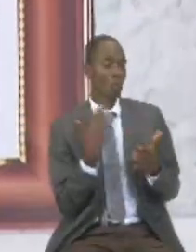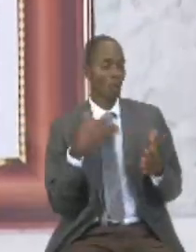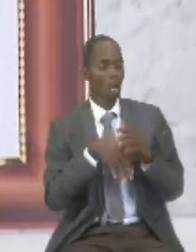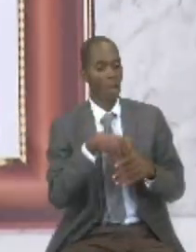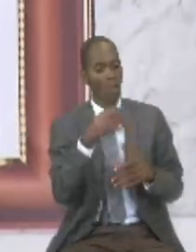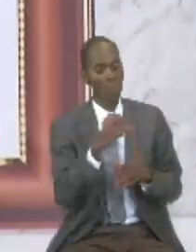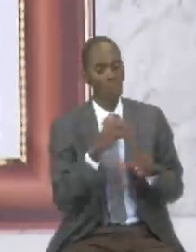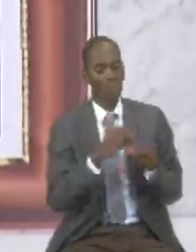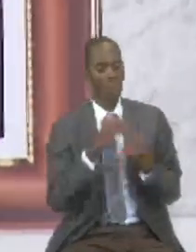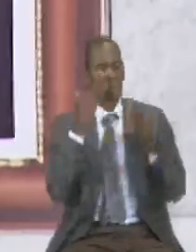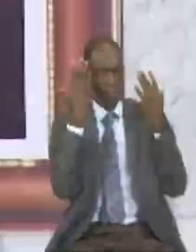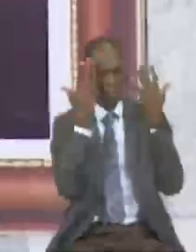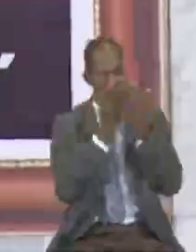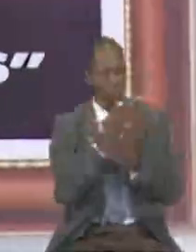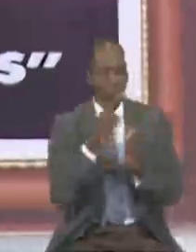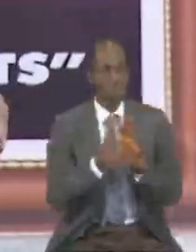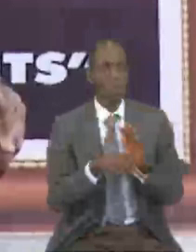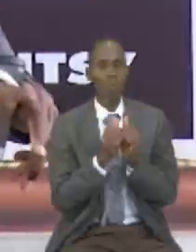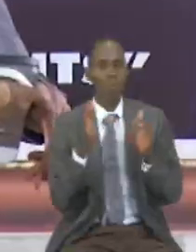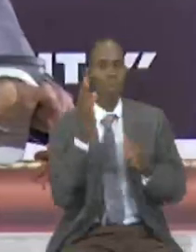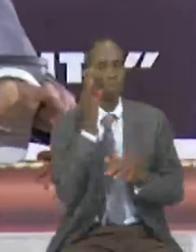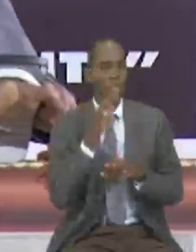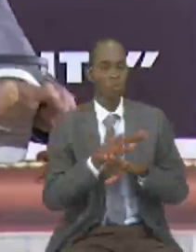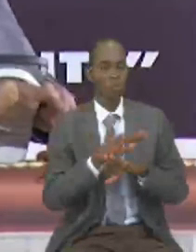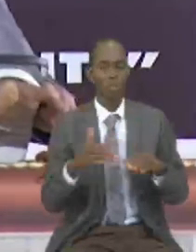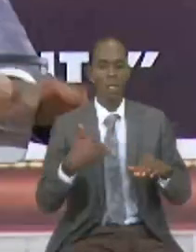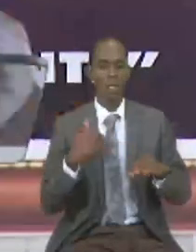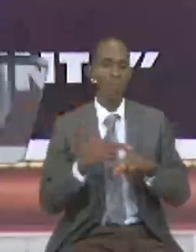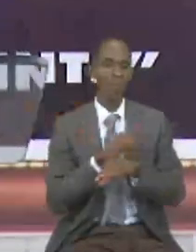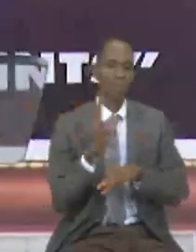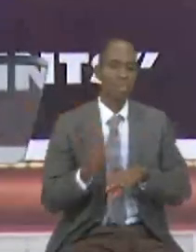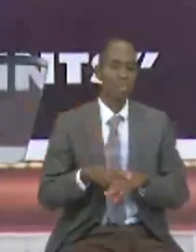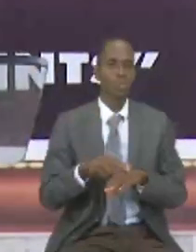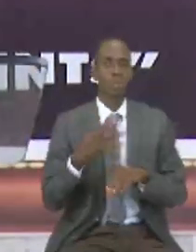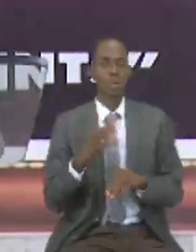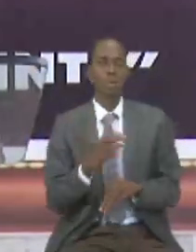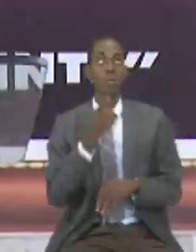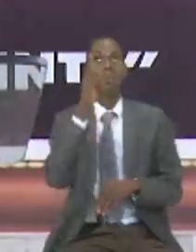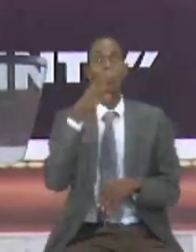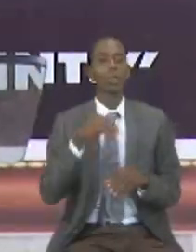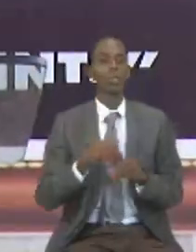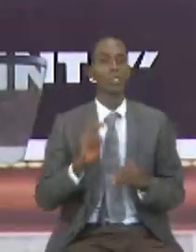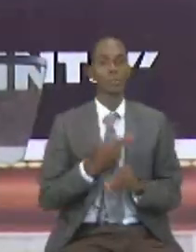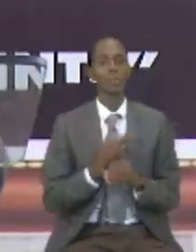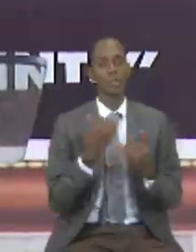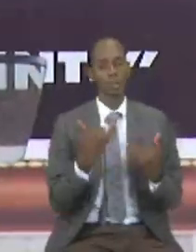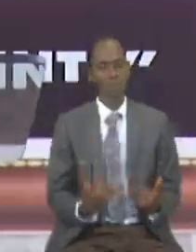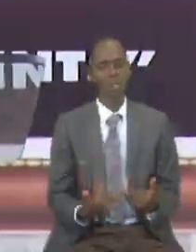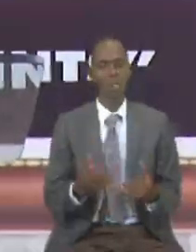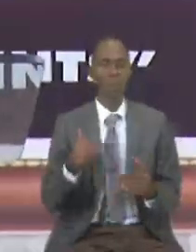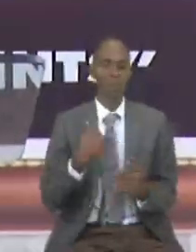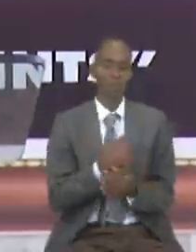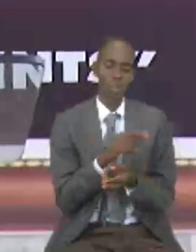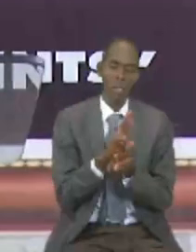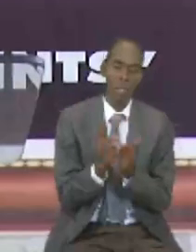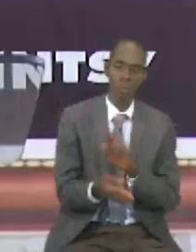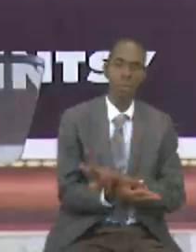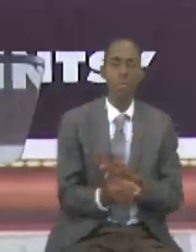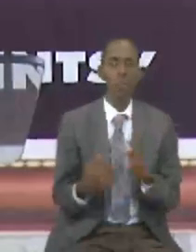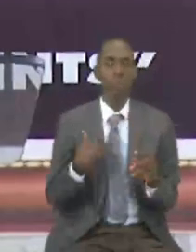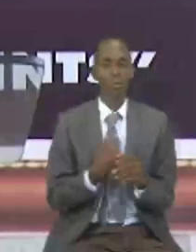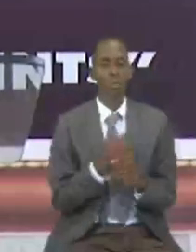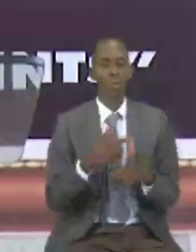dehors dans les ténèbres, on était stérile. On n'avait pas la nature de Dieu en nous. Et puis, nous nous repentons. Et puis, nous